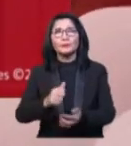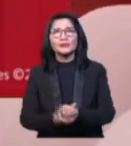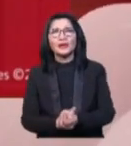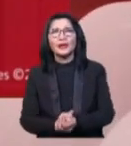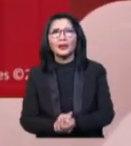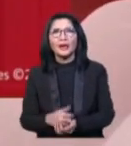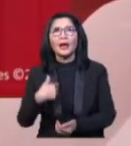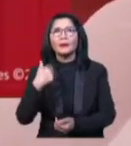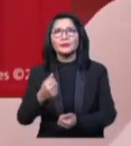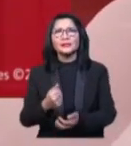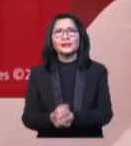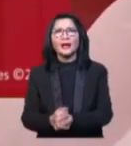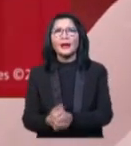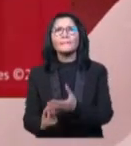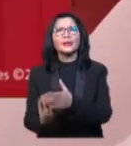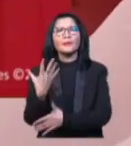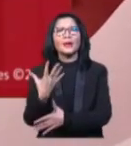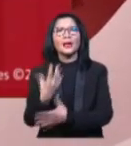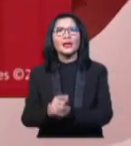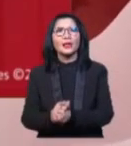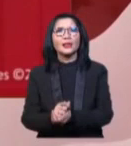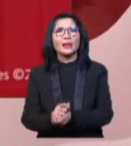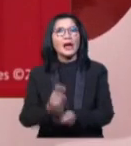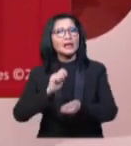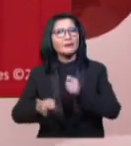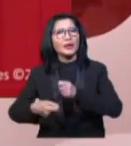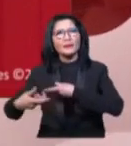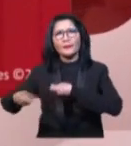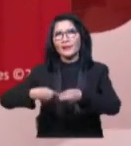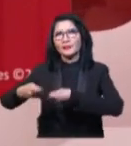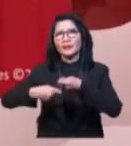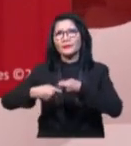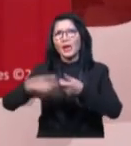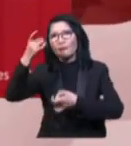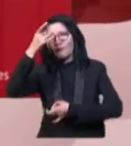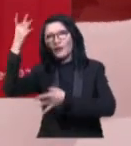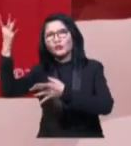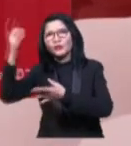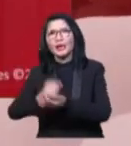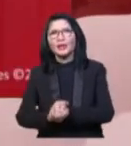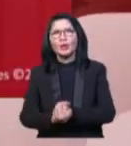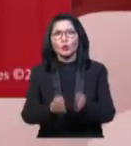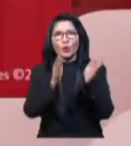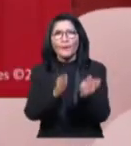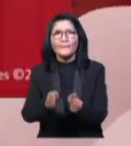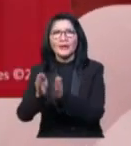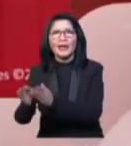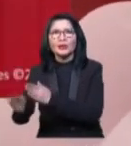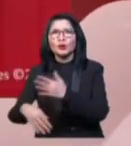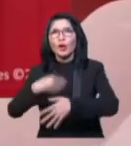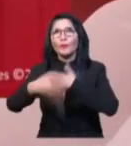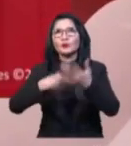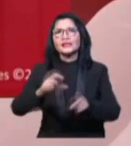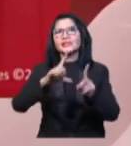onboarding di e-commerce. Akan dibentuk PMO, macam manajemen profesional yang akan mengkoordinasi